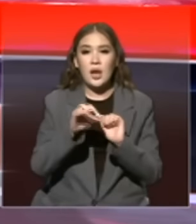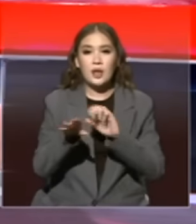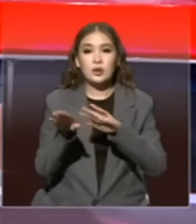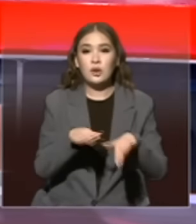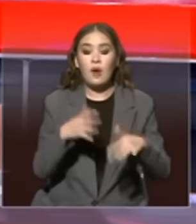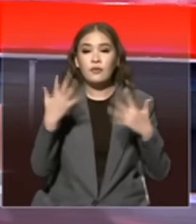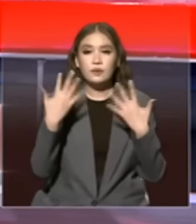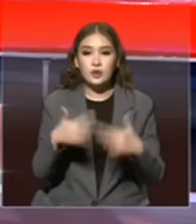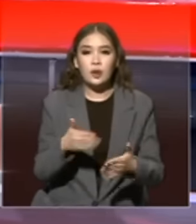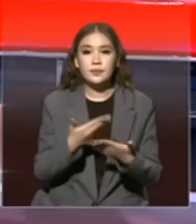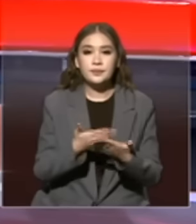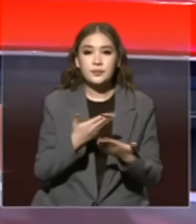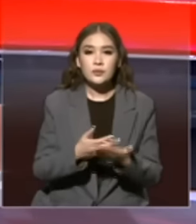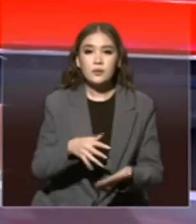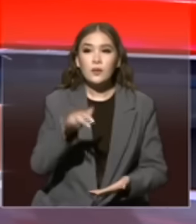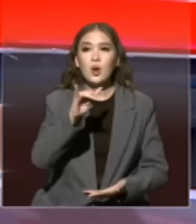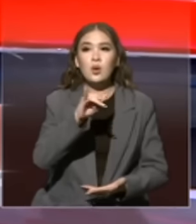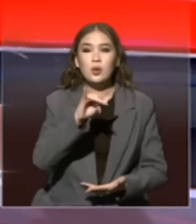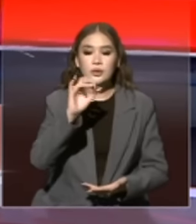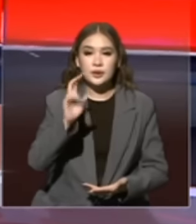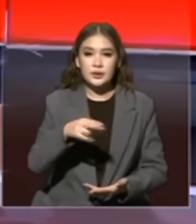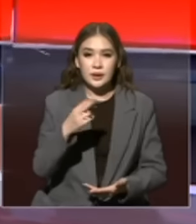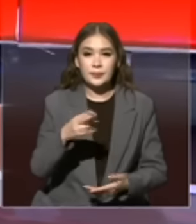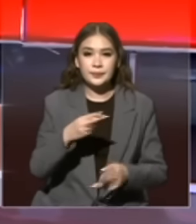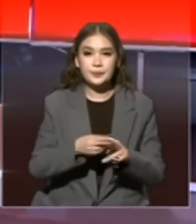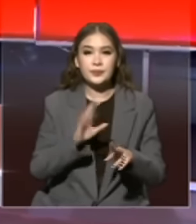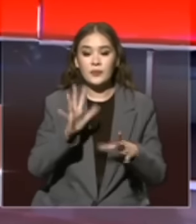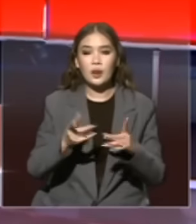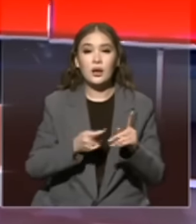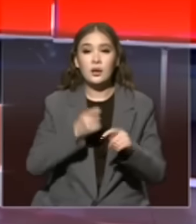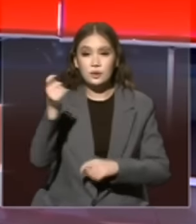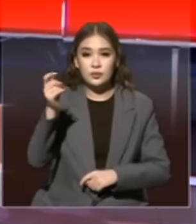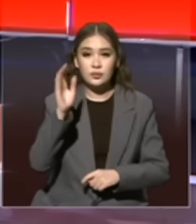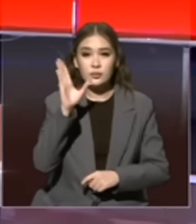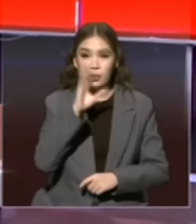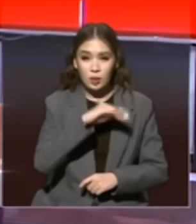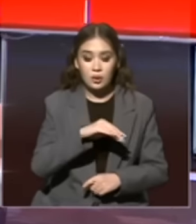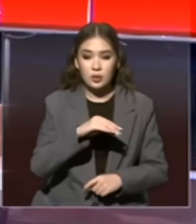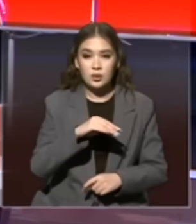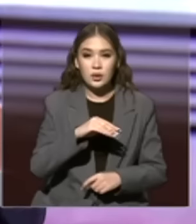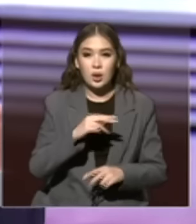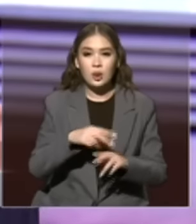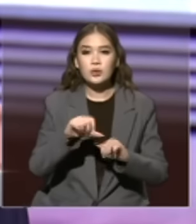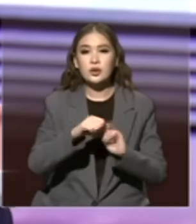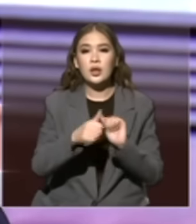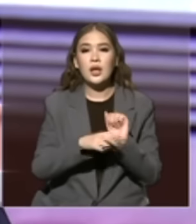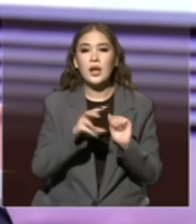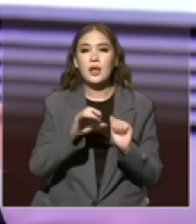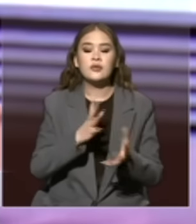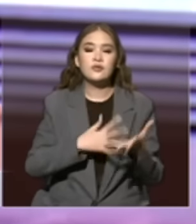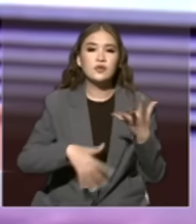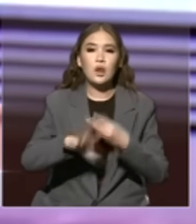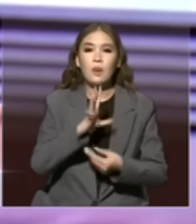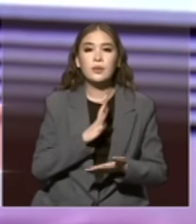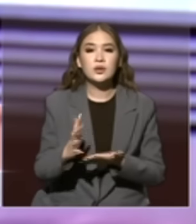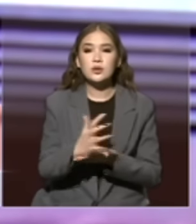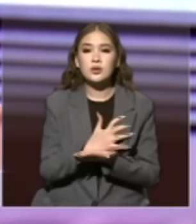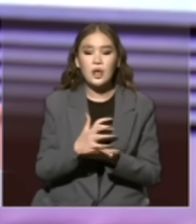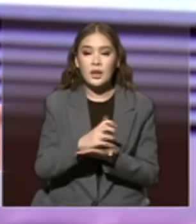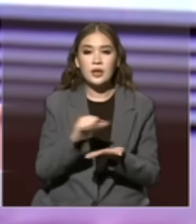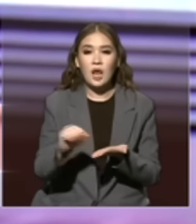осындай мен одуға шығар деп егер де шағымданатын болса, сол барлық 16 жылда жиналған қағаз сотқа